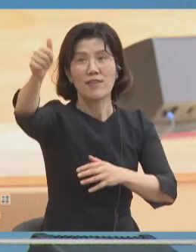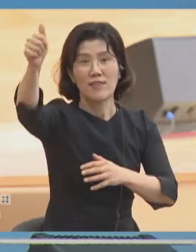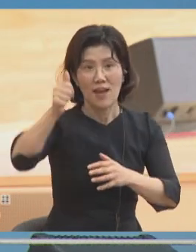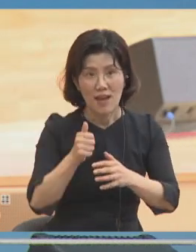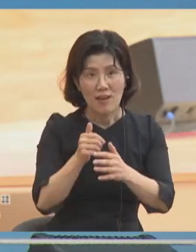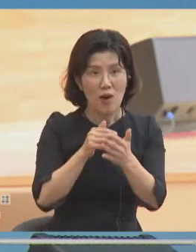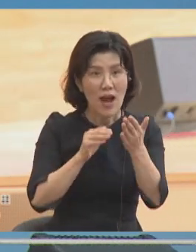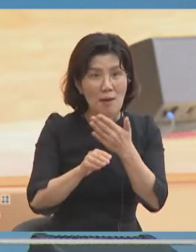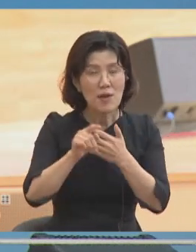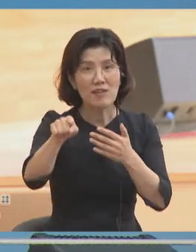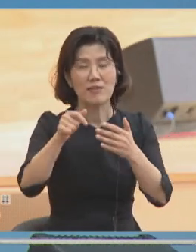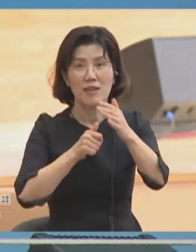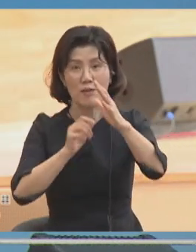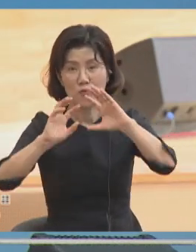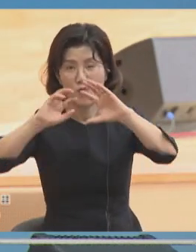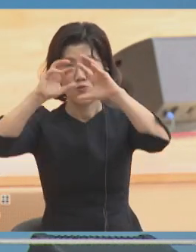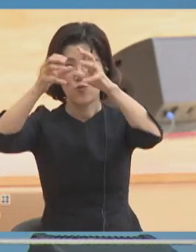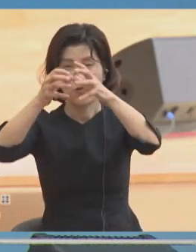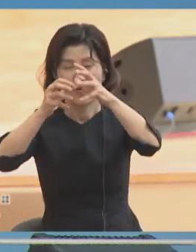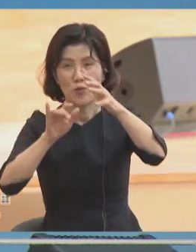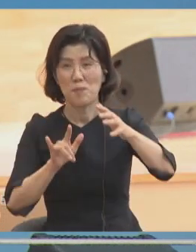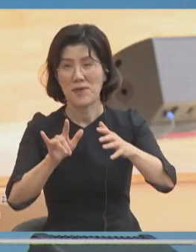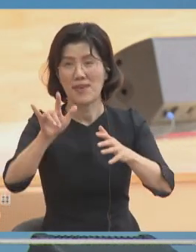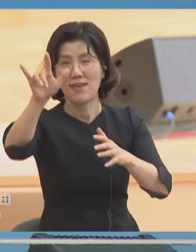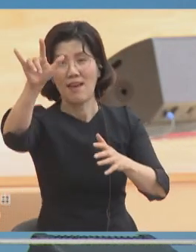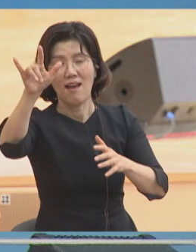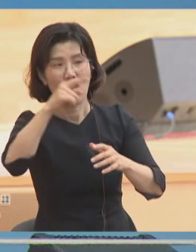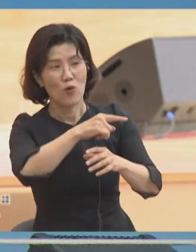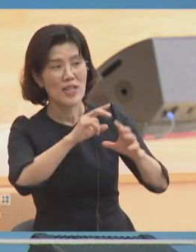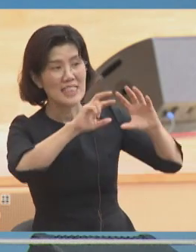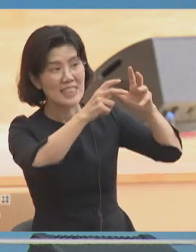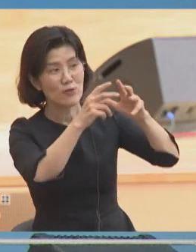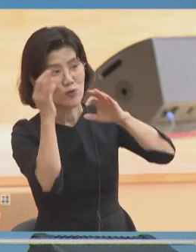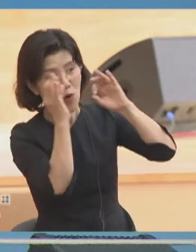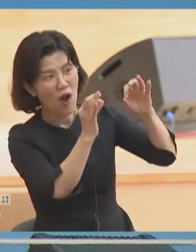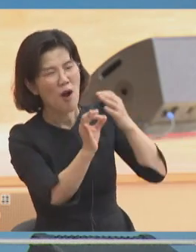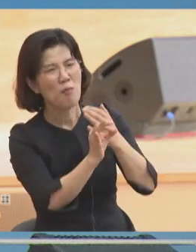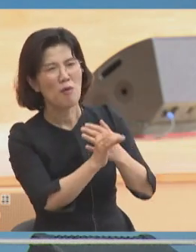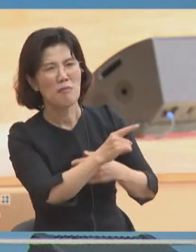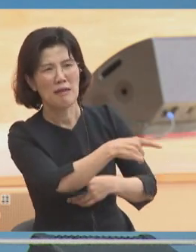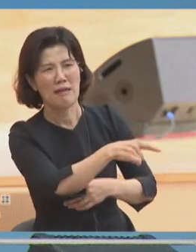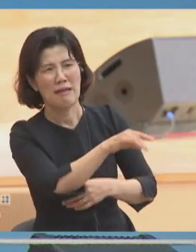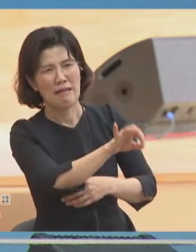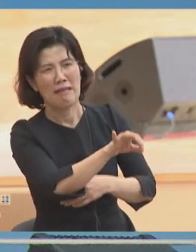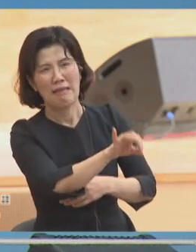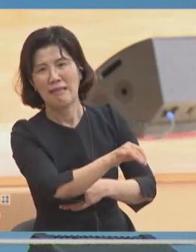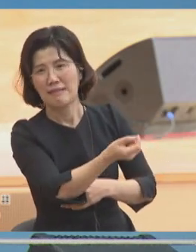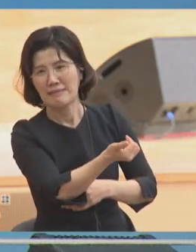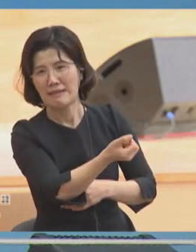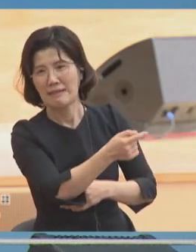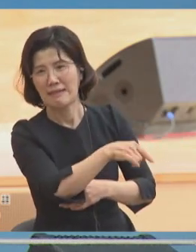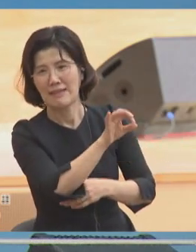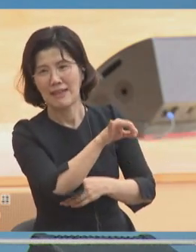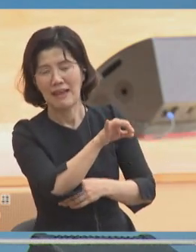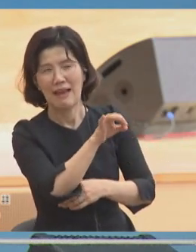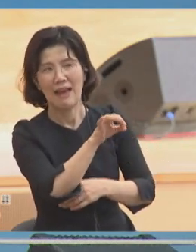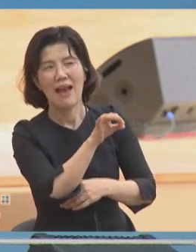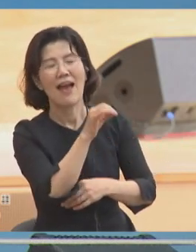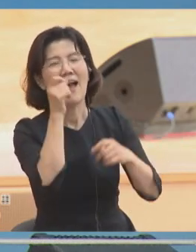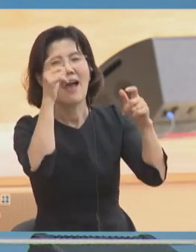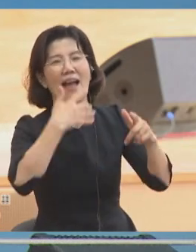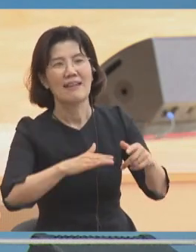지구를 바라보게 됐을 때 내가 품었던 것이 얼마나 작은지 알게 된다는